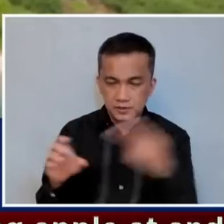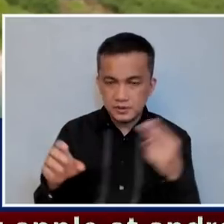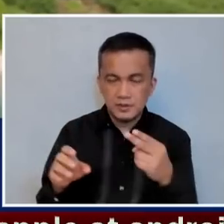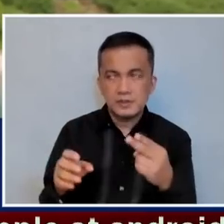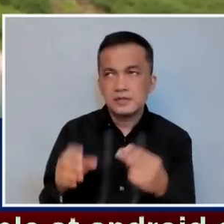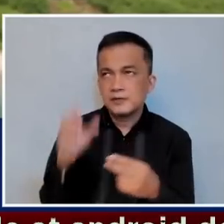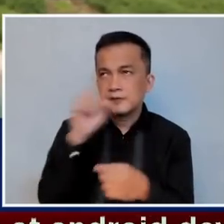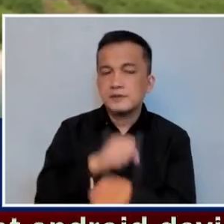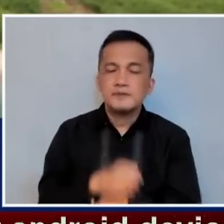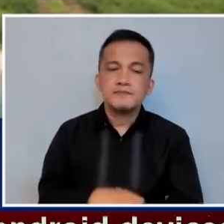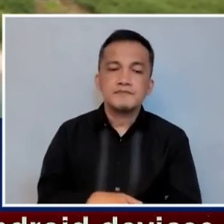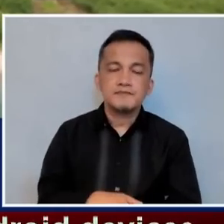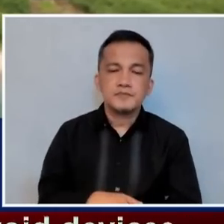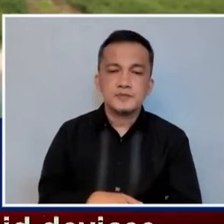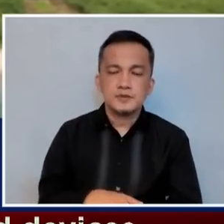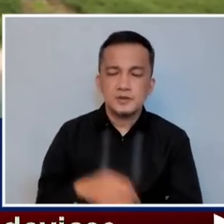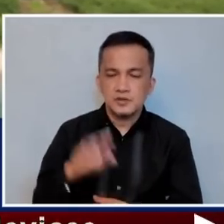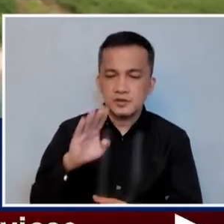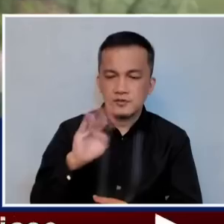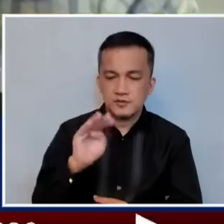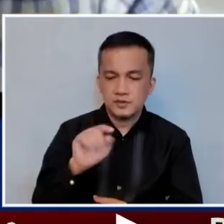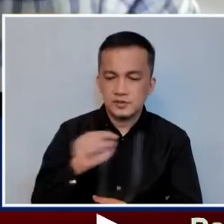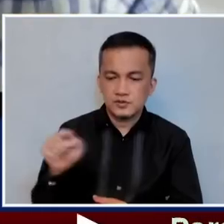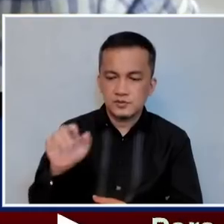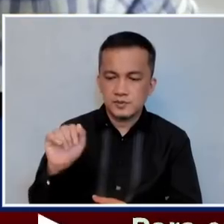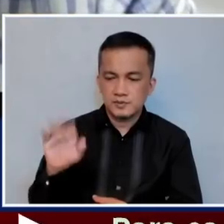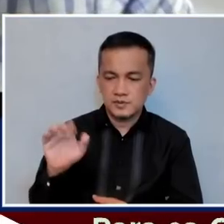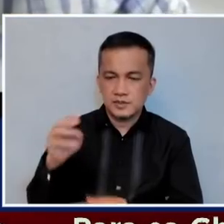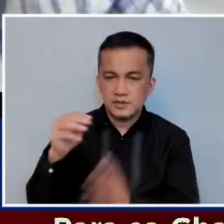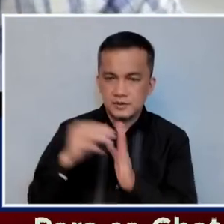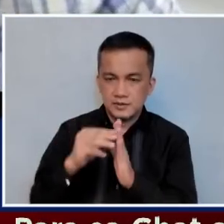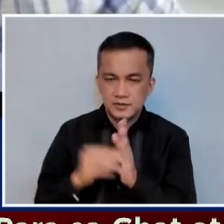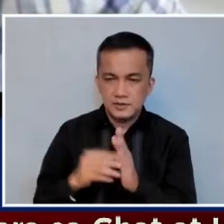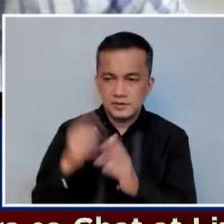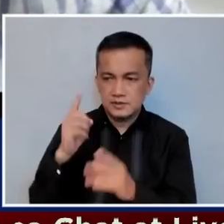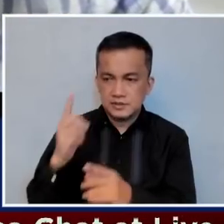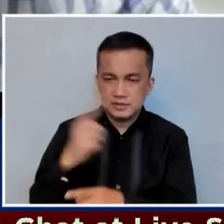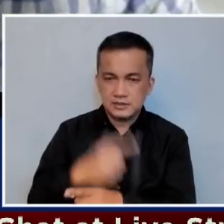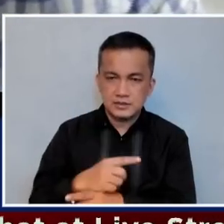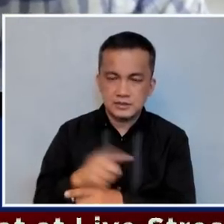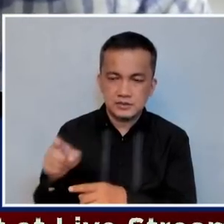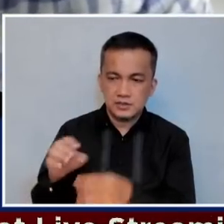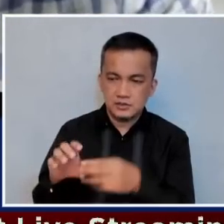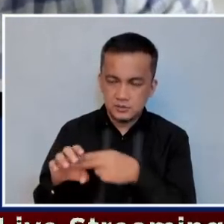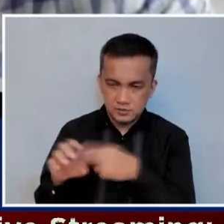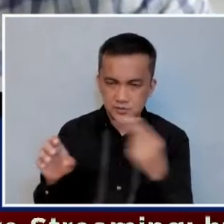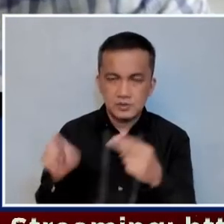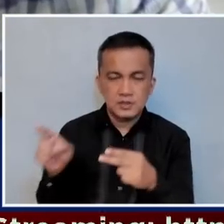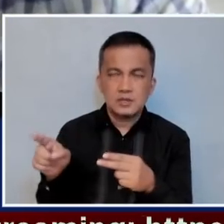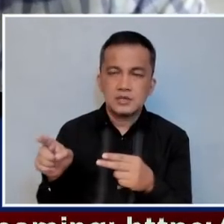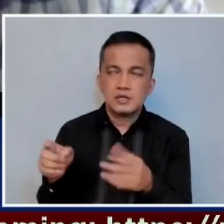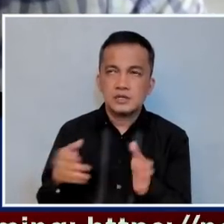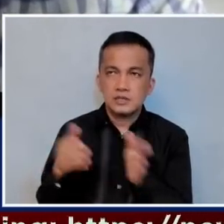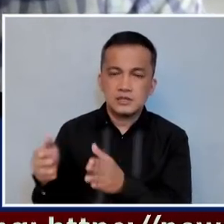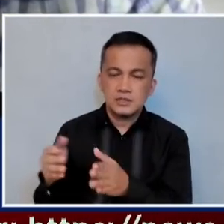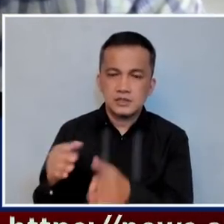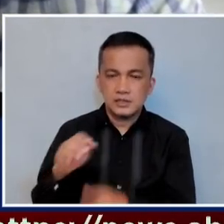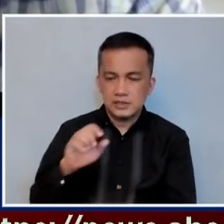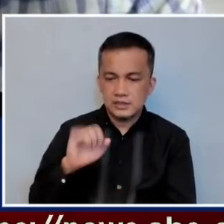mga 14 to 15 million per day yun. If they also terminate yung mid-merit nila sa